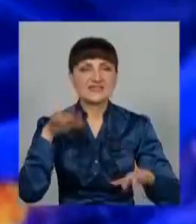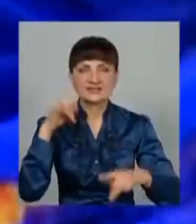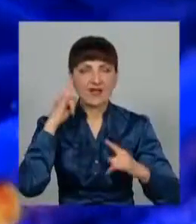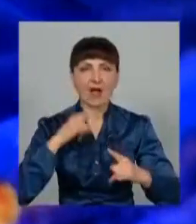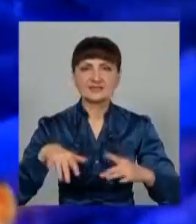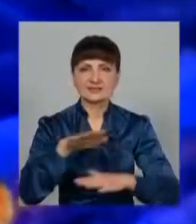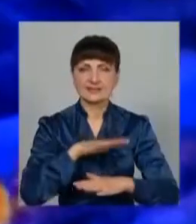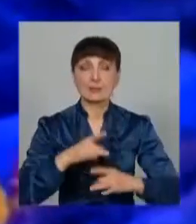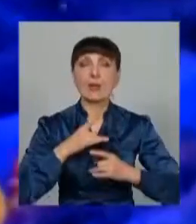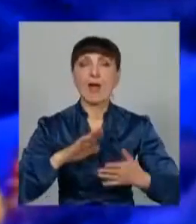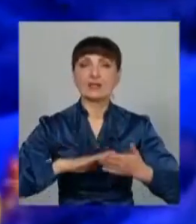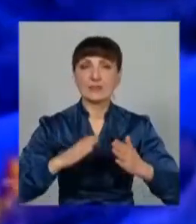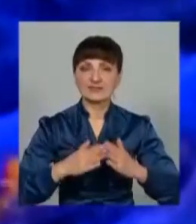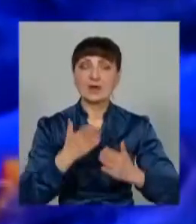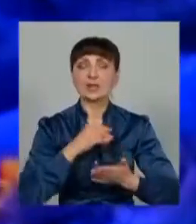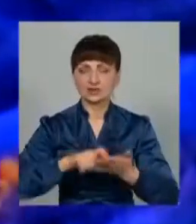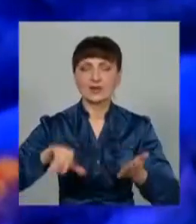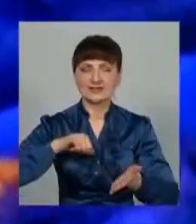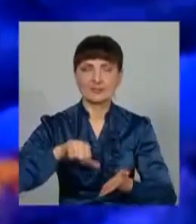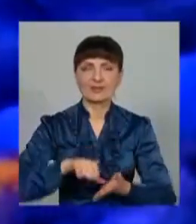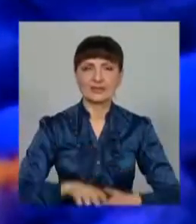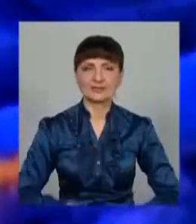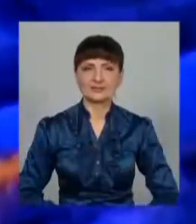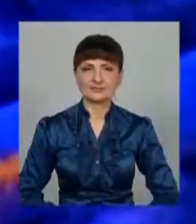В праздничную атмосферу окунулась Дина Жанабекова.